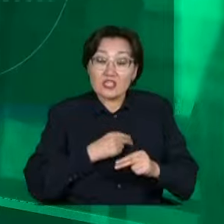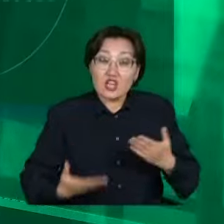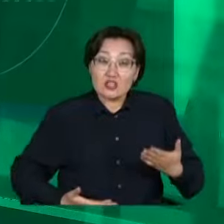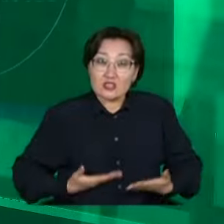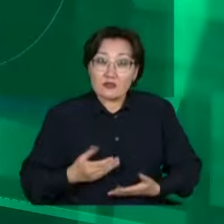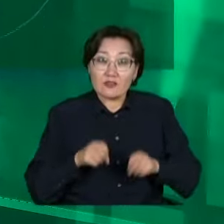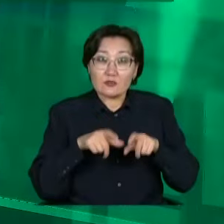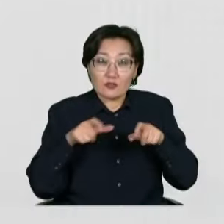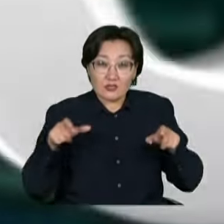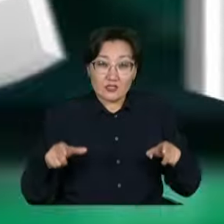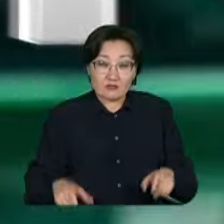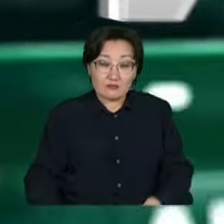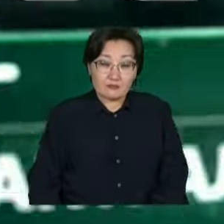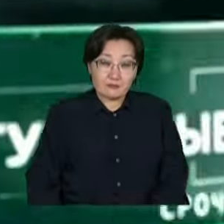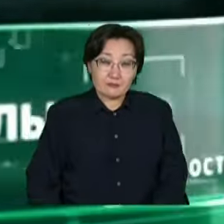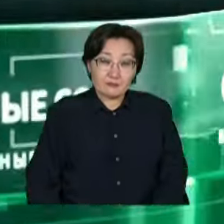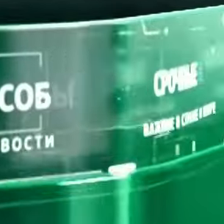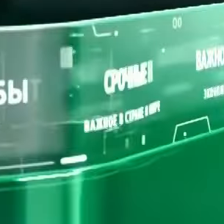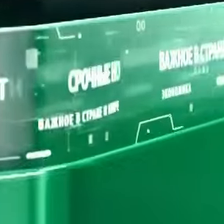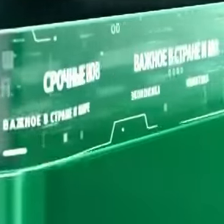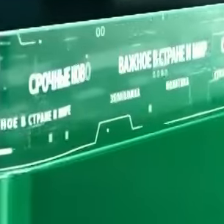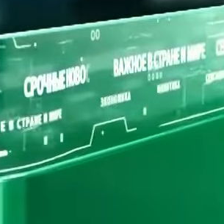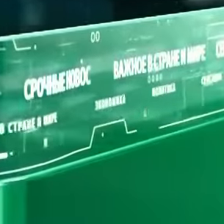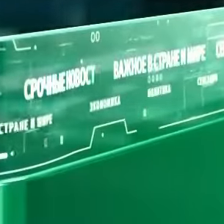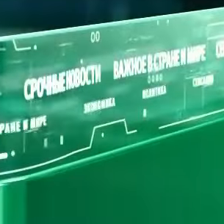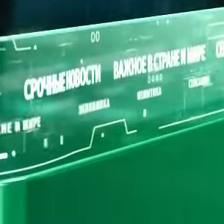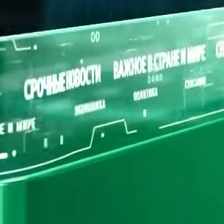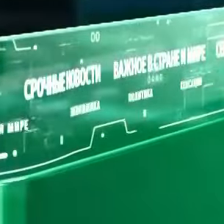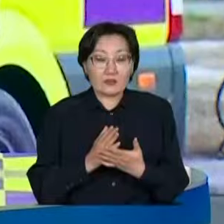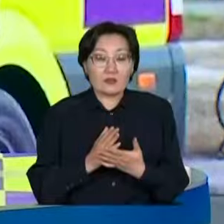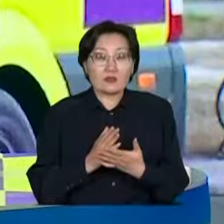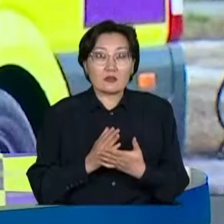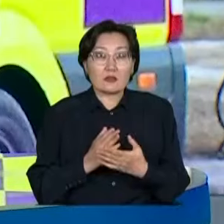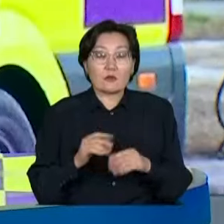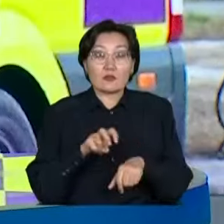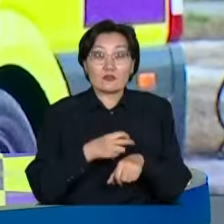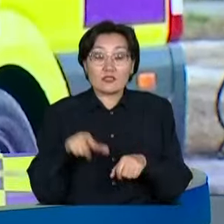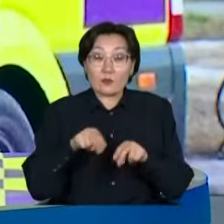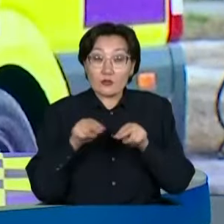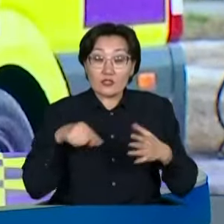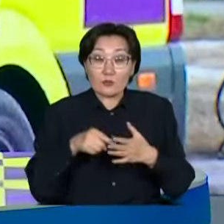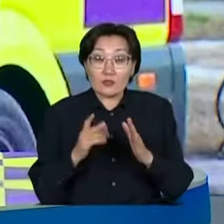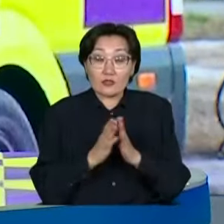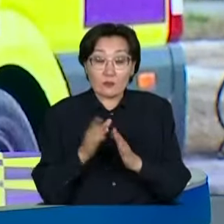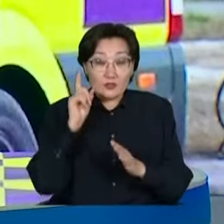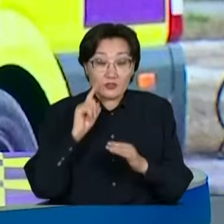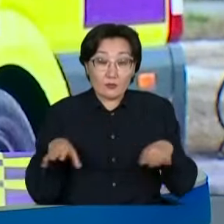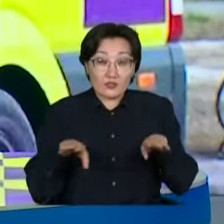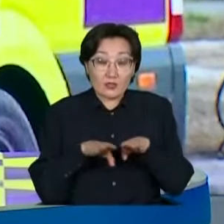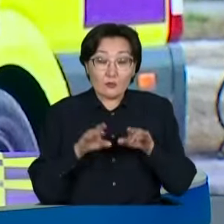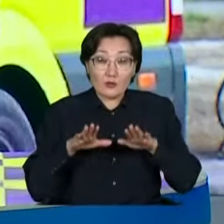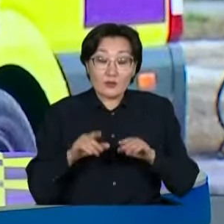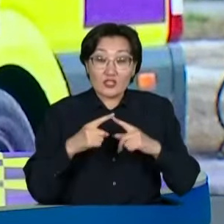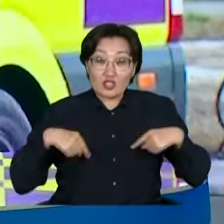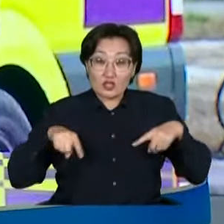коллеги? Медики Петропавловска просят временно закрыть местную